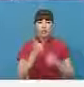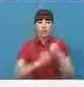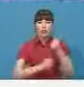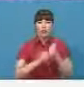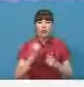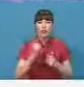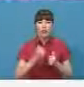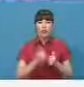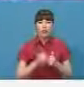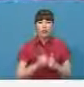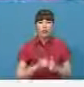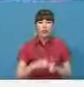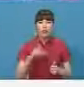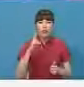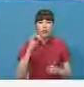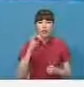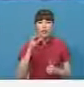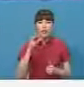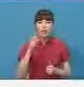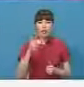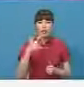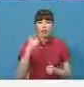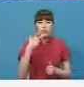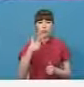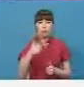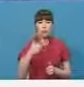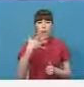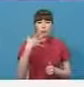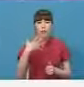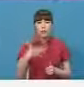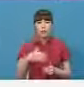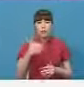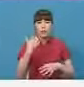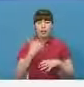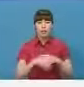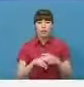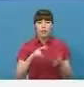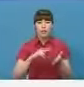байқау қарашаның 3 мен 5 аралығына